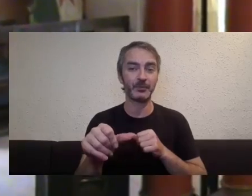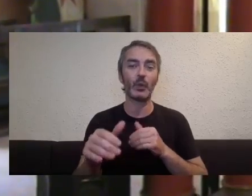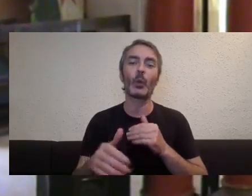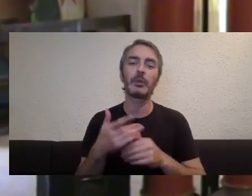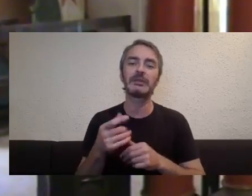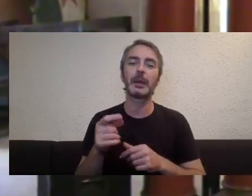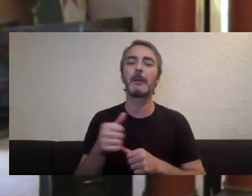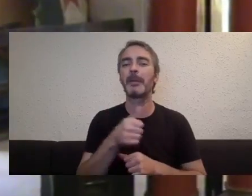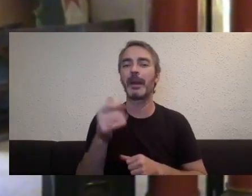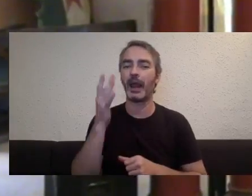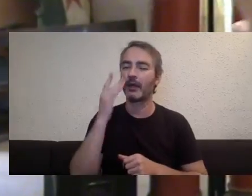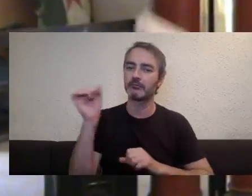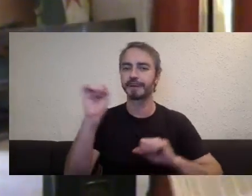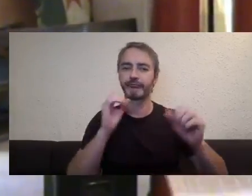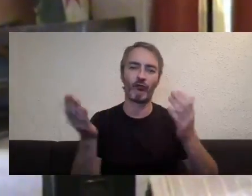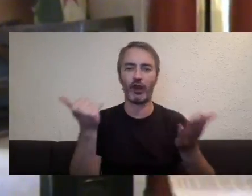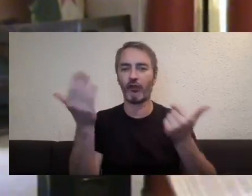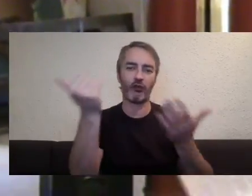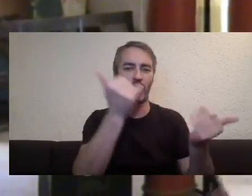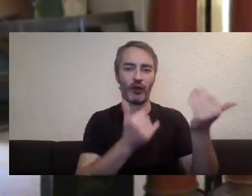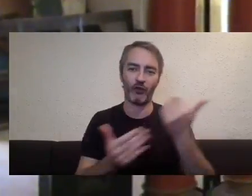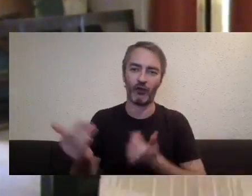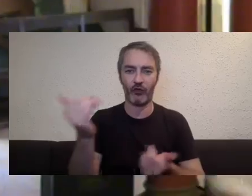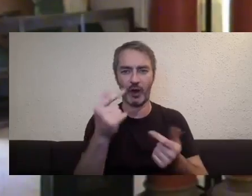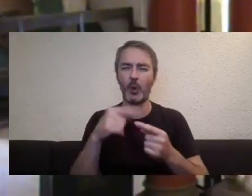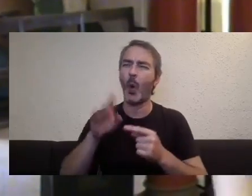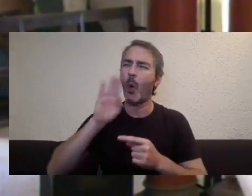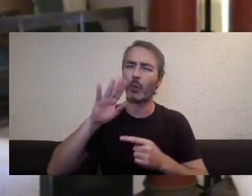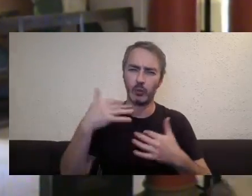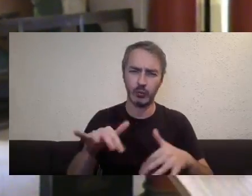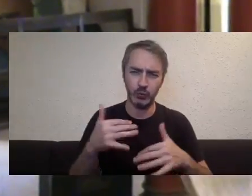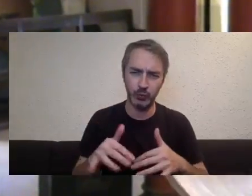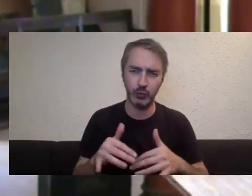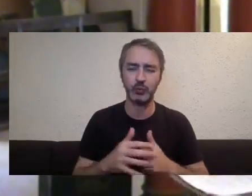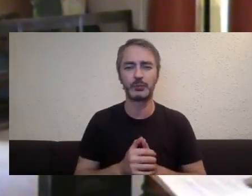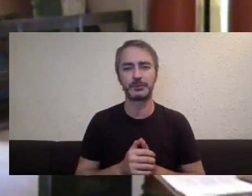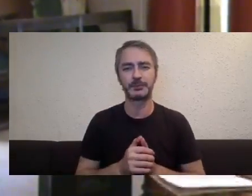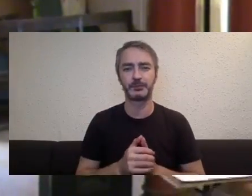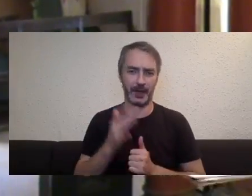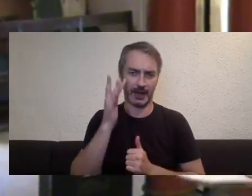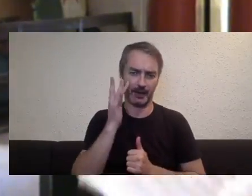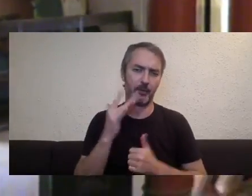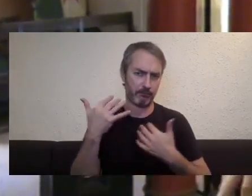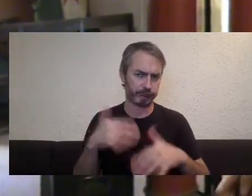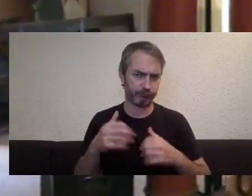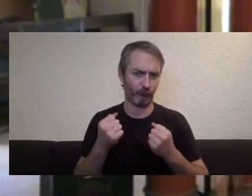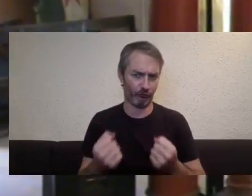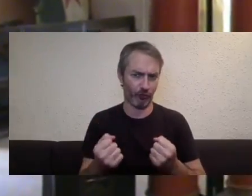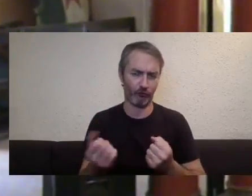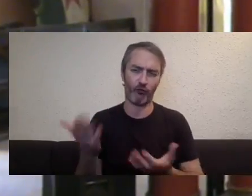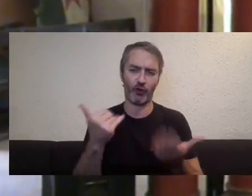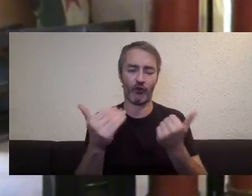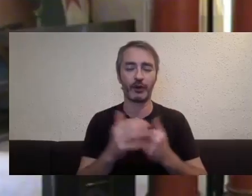a bueno, fer neteja d'algunes parts de l'espai que estaven bastant brutes i